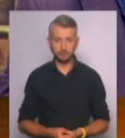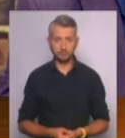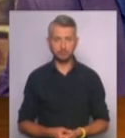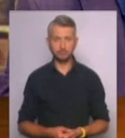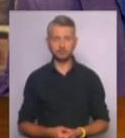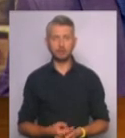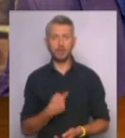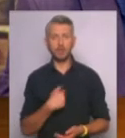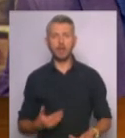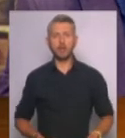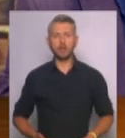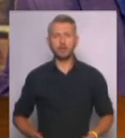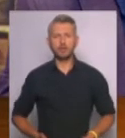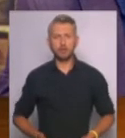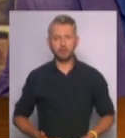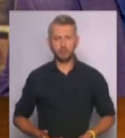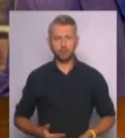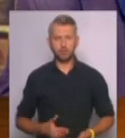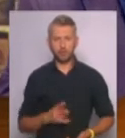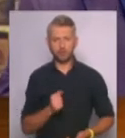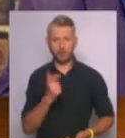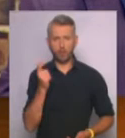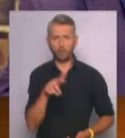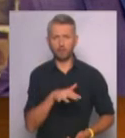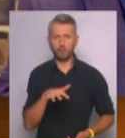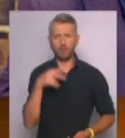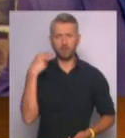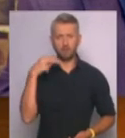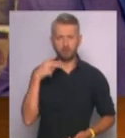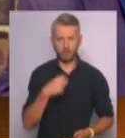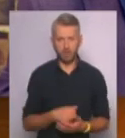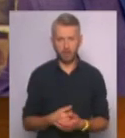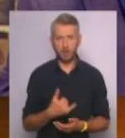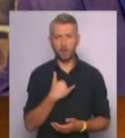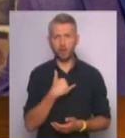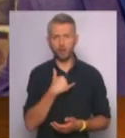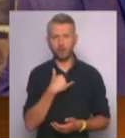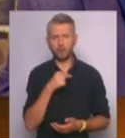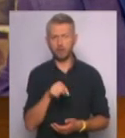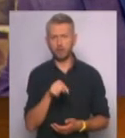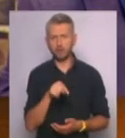Я живу на Хоздворі Виставка. Так. Так. У нас тут